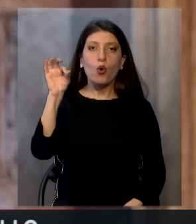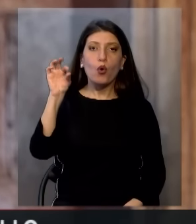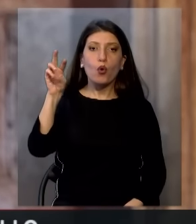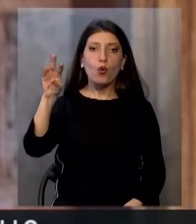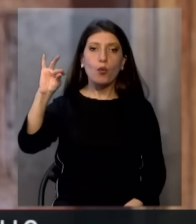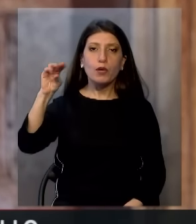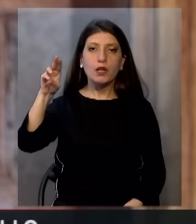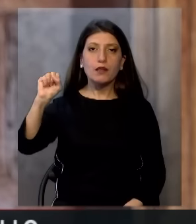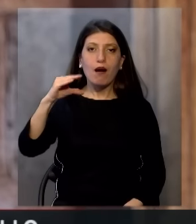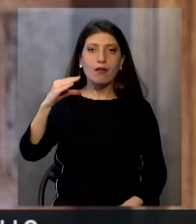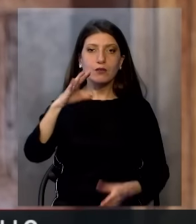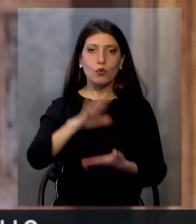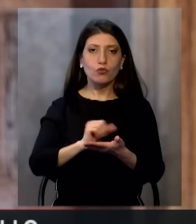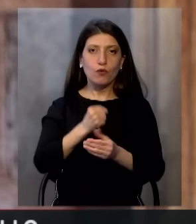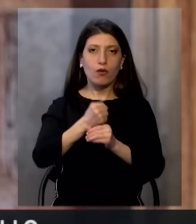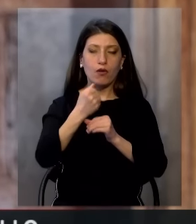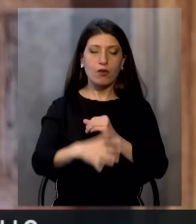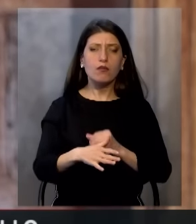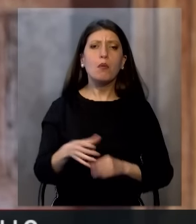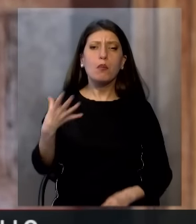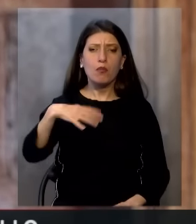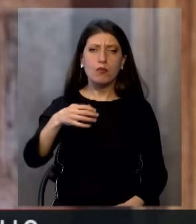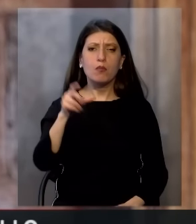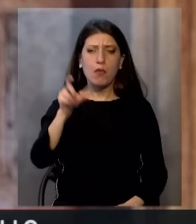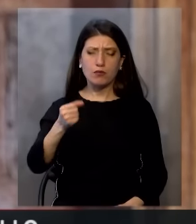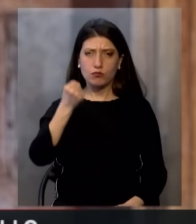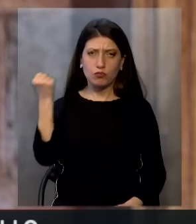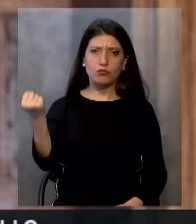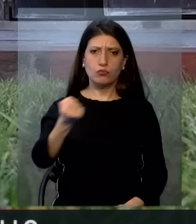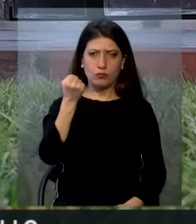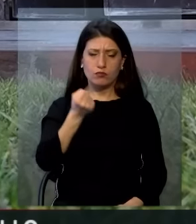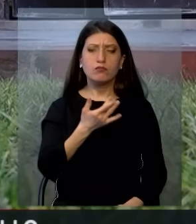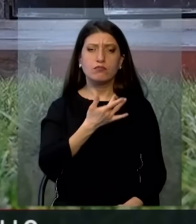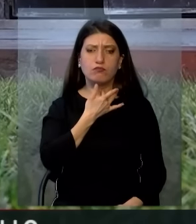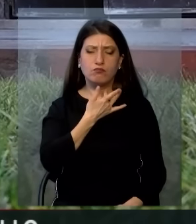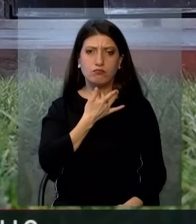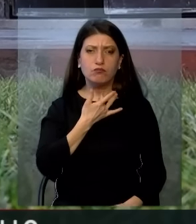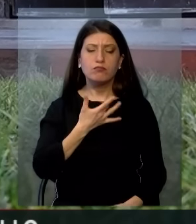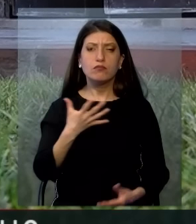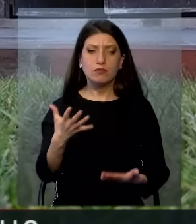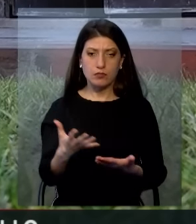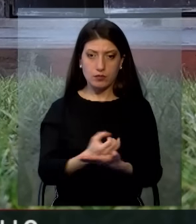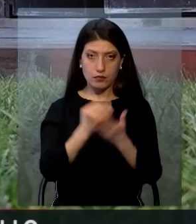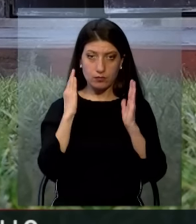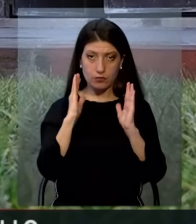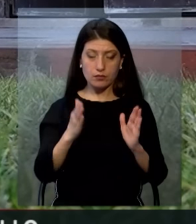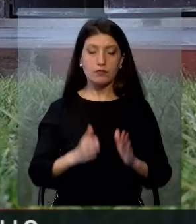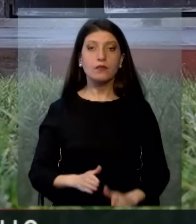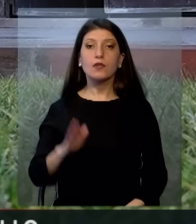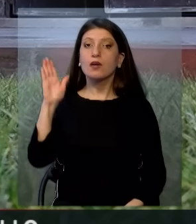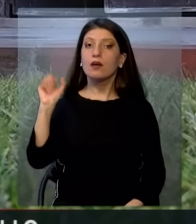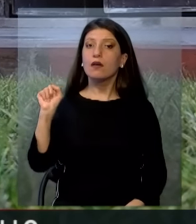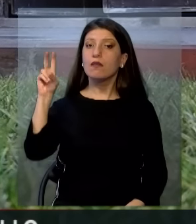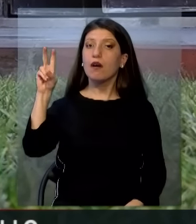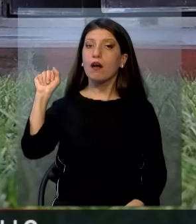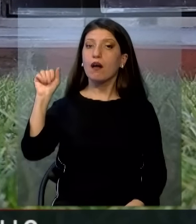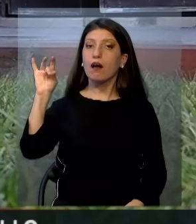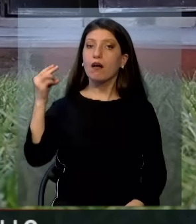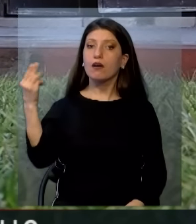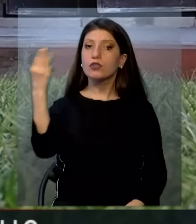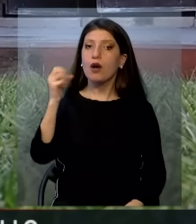կողմից մարելու է դա, իրենք փորձելու են ամեն ինչ անել իրենց նպատակին հասնելու համար։ Վաղարշապատի